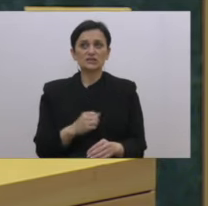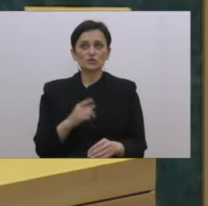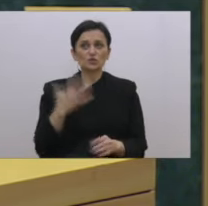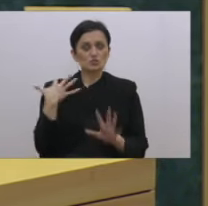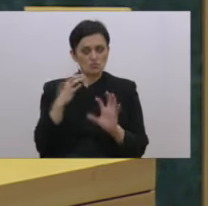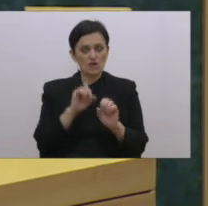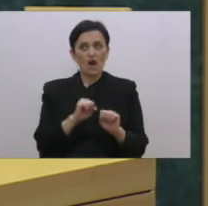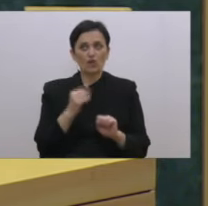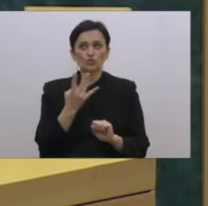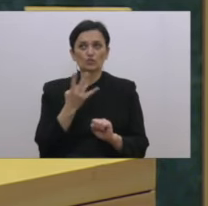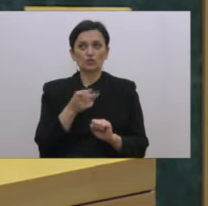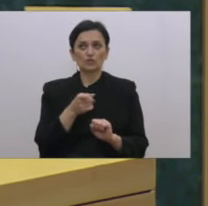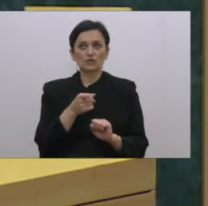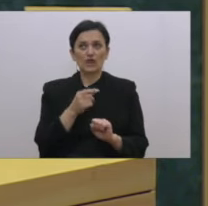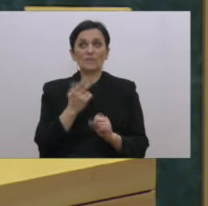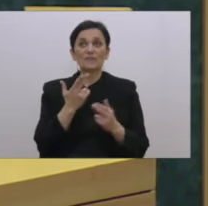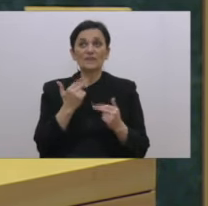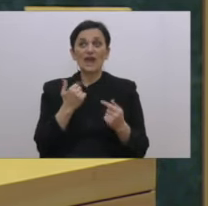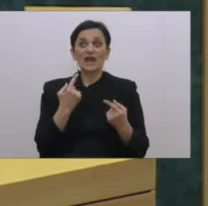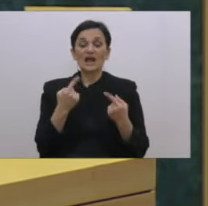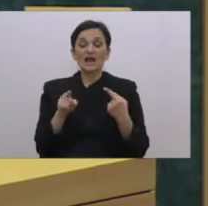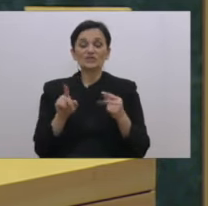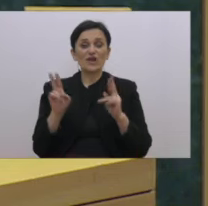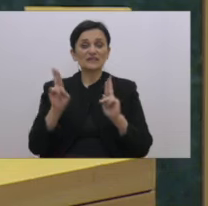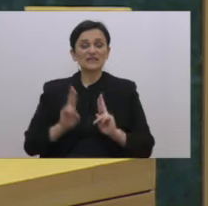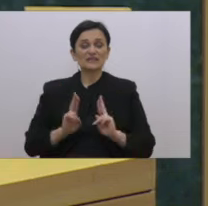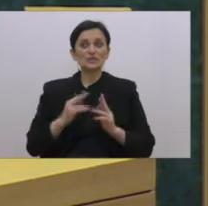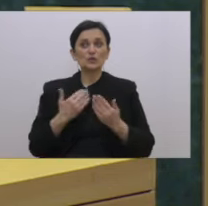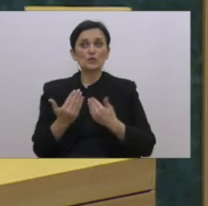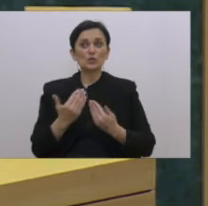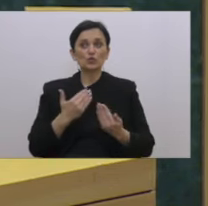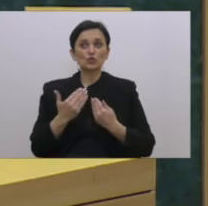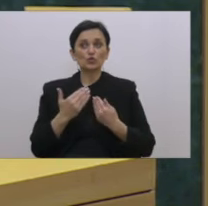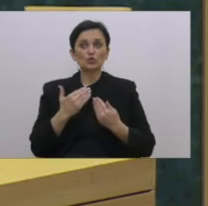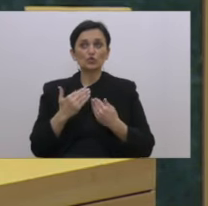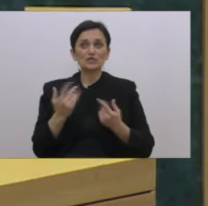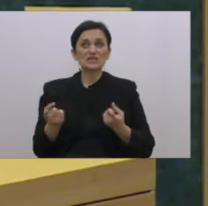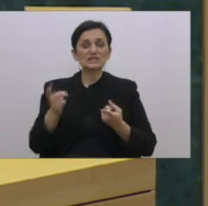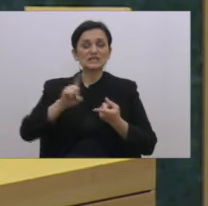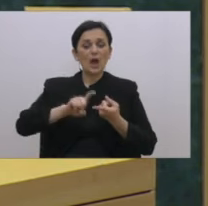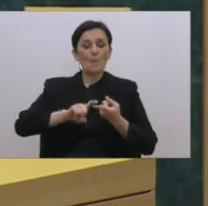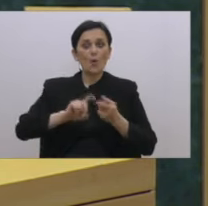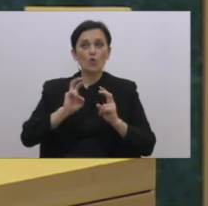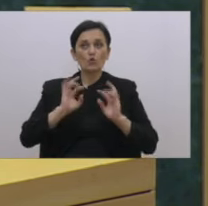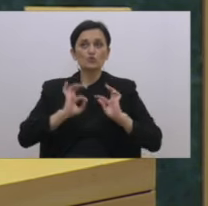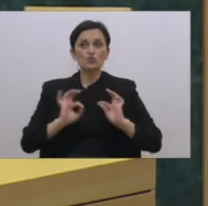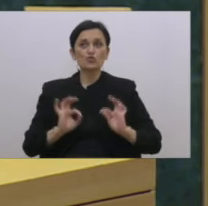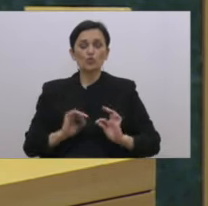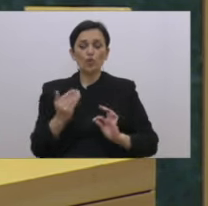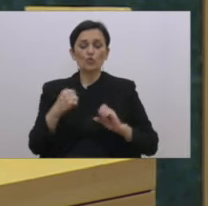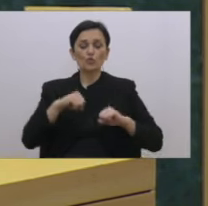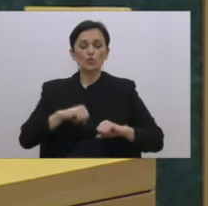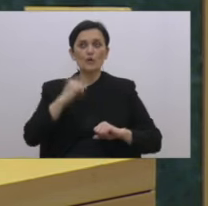Chári hunda da uči rot, da gansova bulic asit mi udget samokavšireo prokuroris